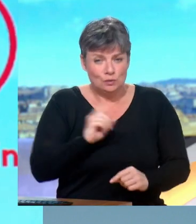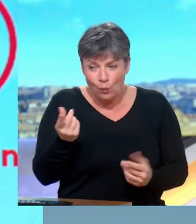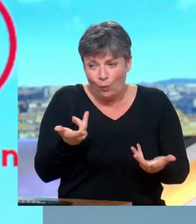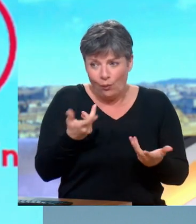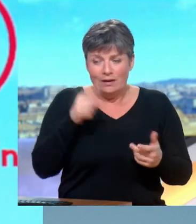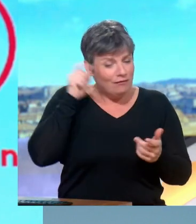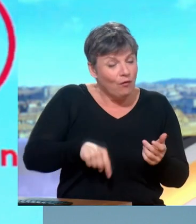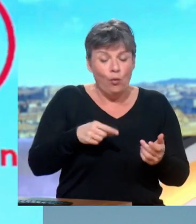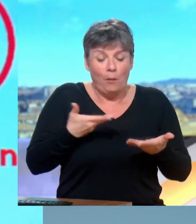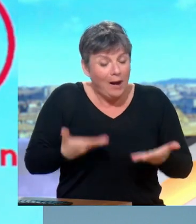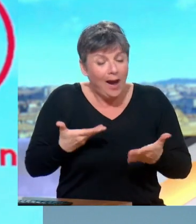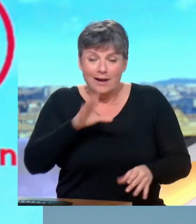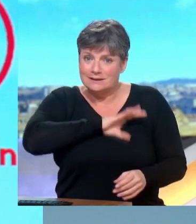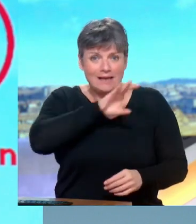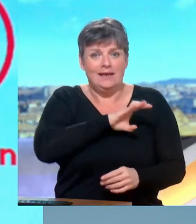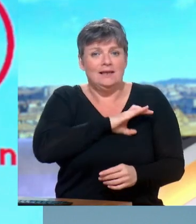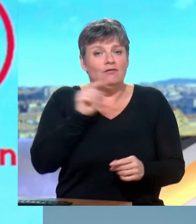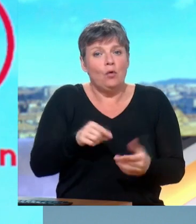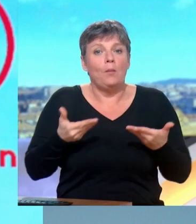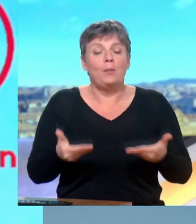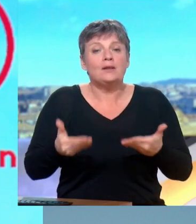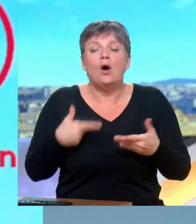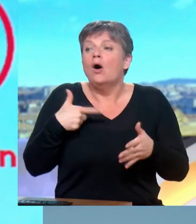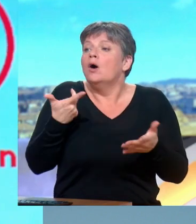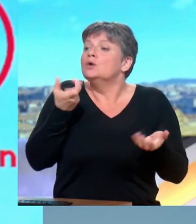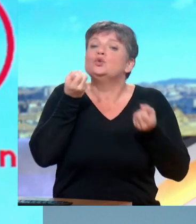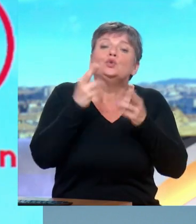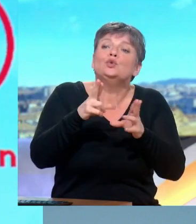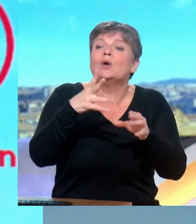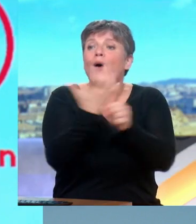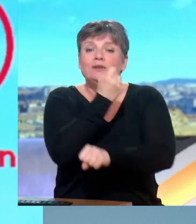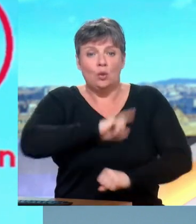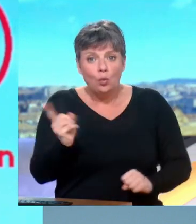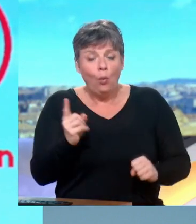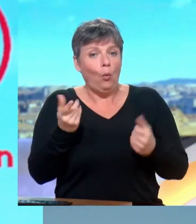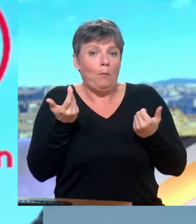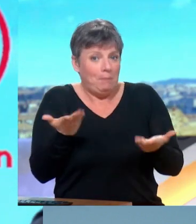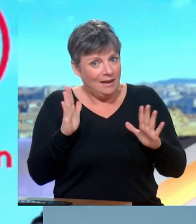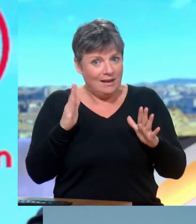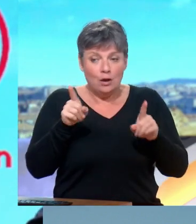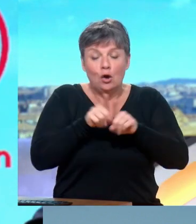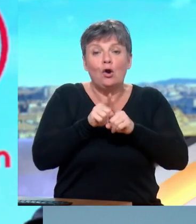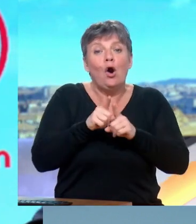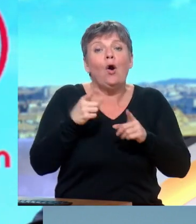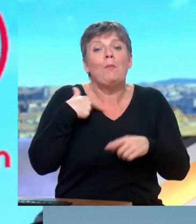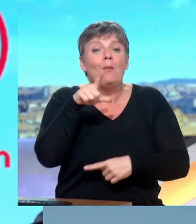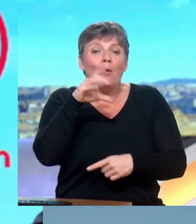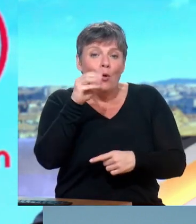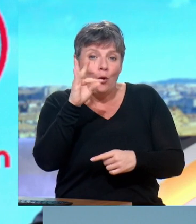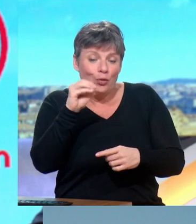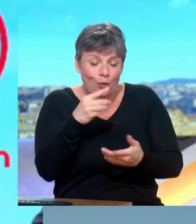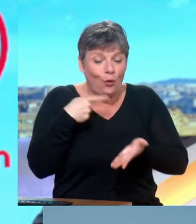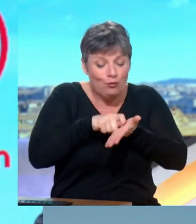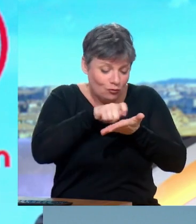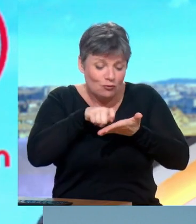évident qu'il faut essayer. Bah, c'est sans garantie. Mais, vous savez, c'est comme au loto. Qui ne